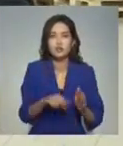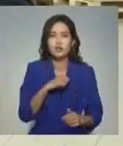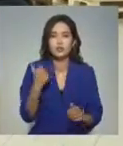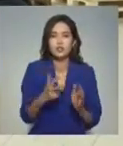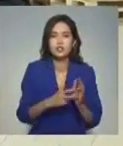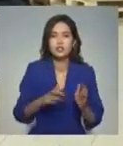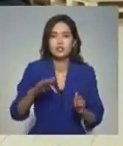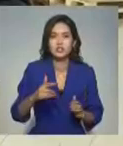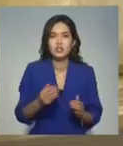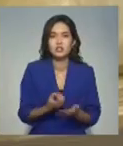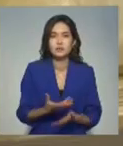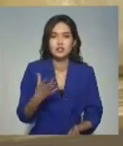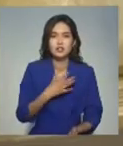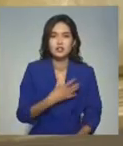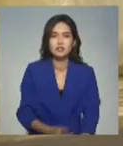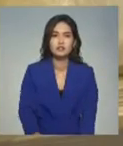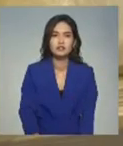бірден 800 теңгеге қымбаттаған.